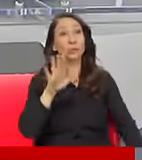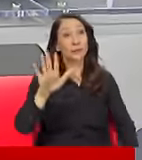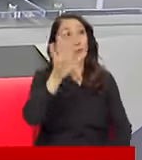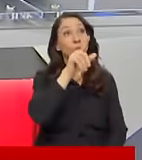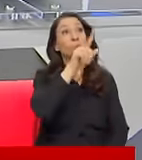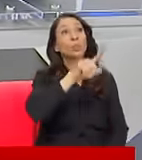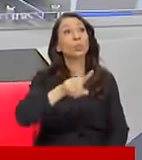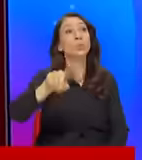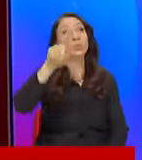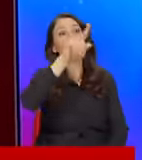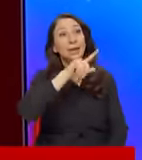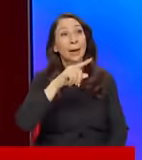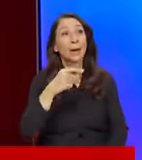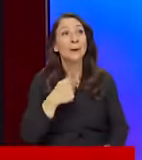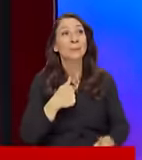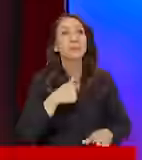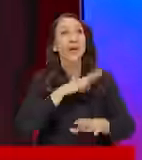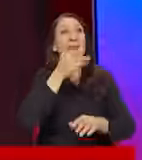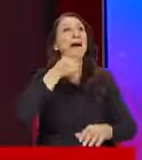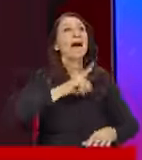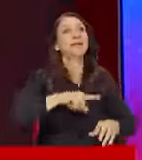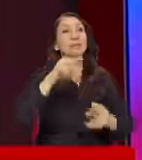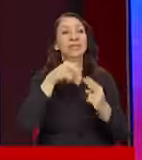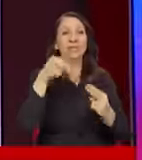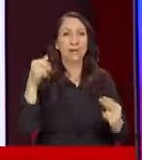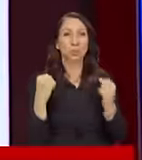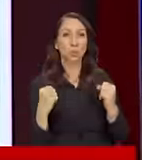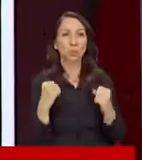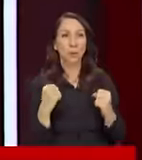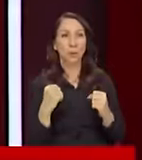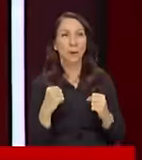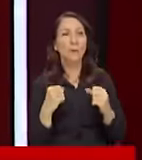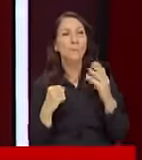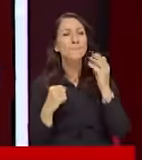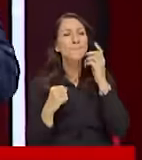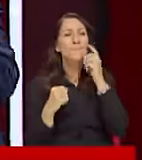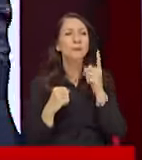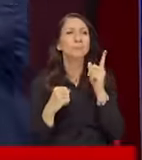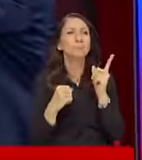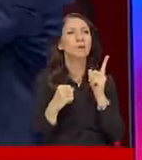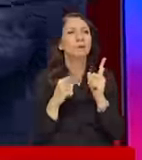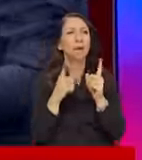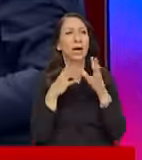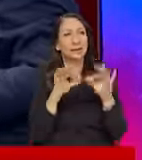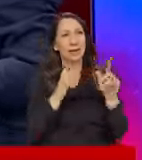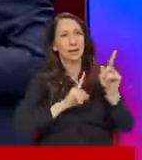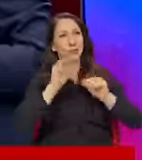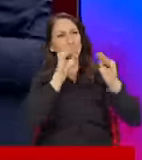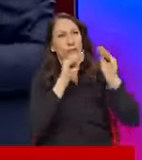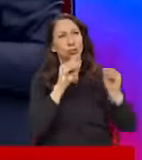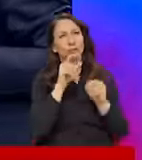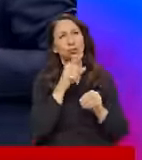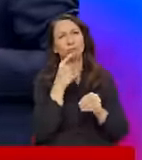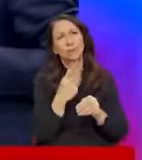tabloyu. Burada yani bizim her adayımızın hikayesi güçlü. Bakın bir de hani şu hazır buraya adayları koymuşken